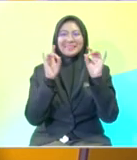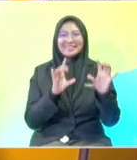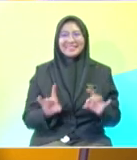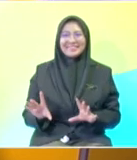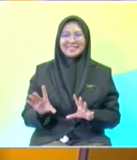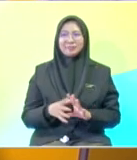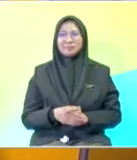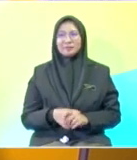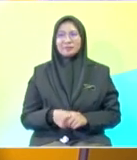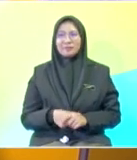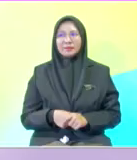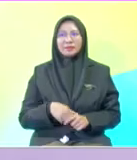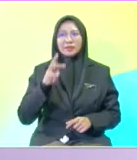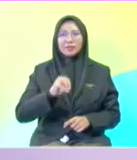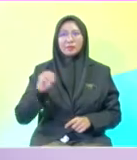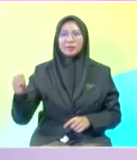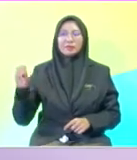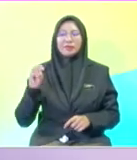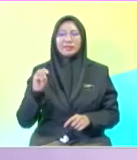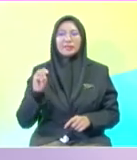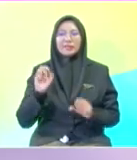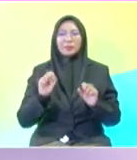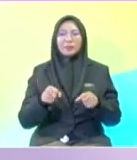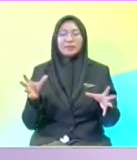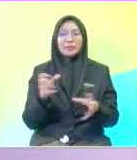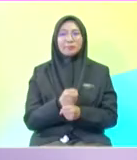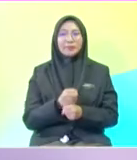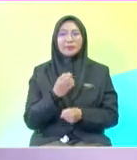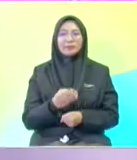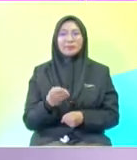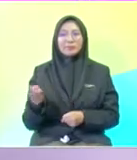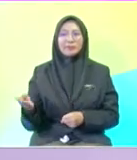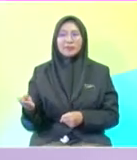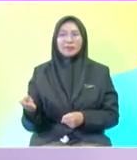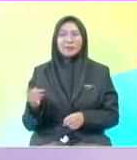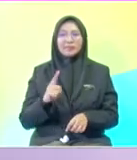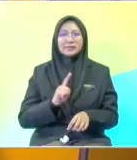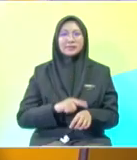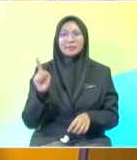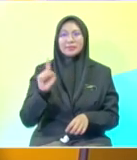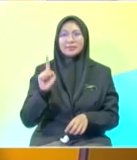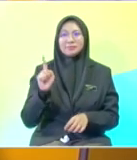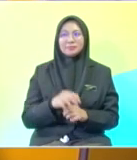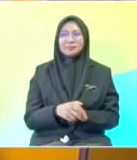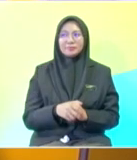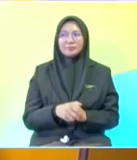jadi murid-muri kita tidak dapatkan bahan-bahan rujukan pembelajaran kita pada hari ini di mana Ustaz